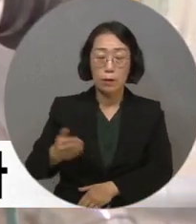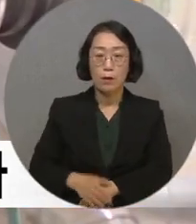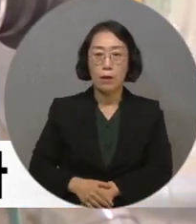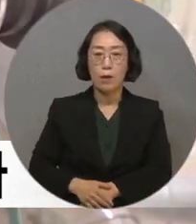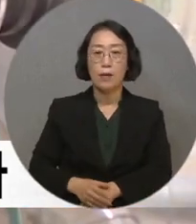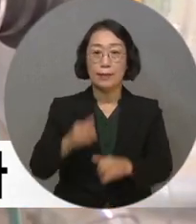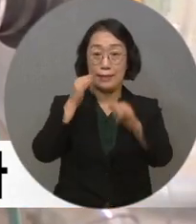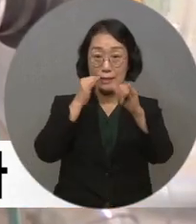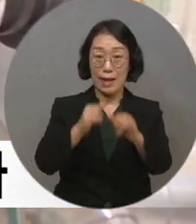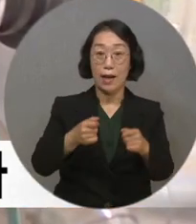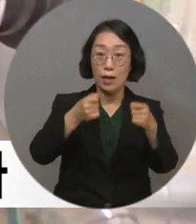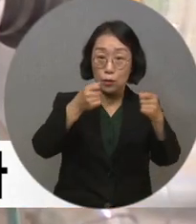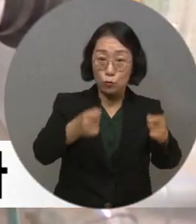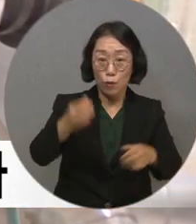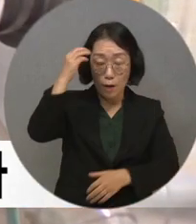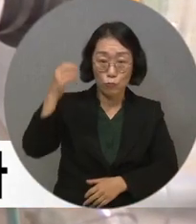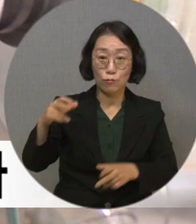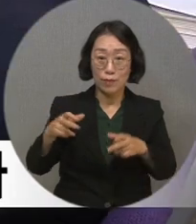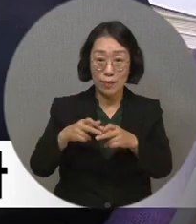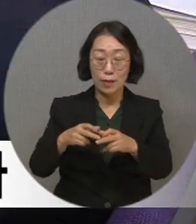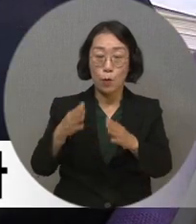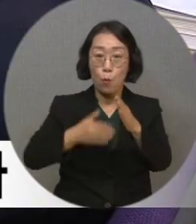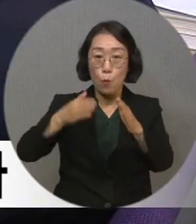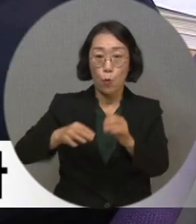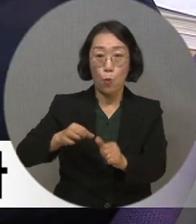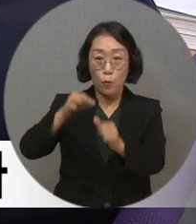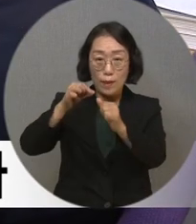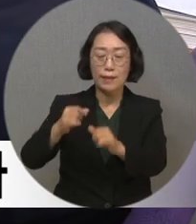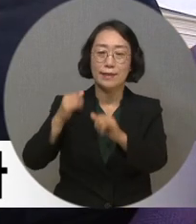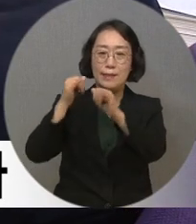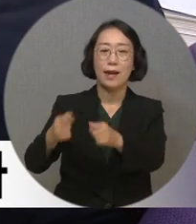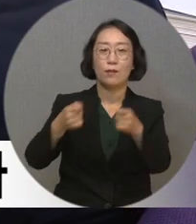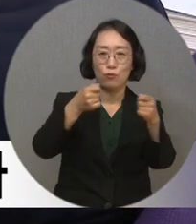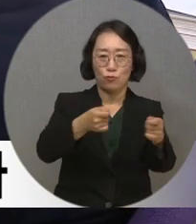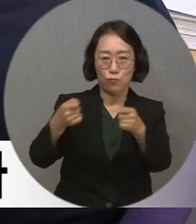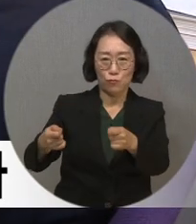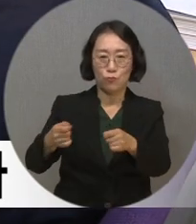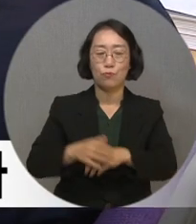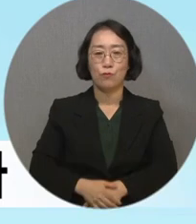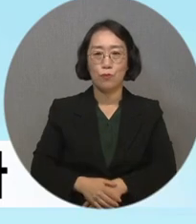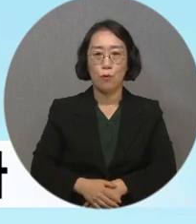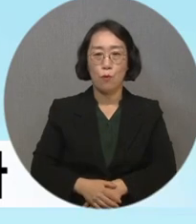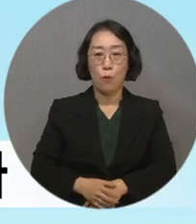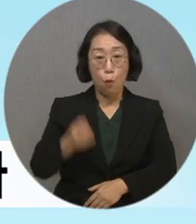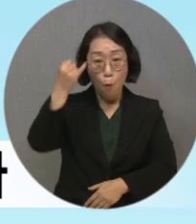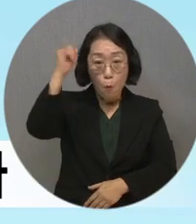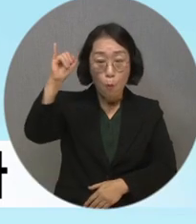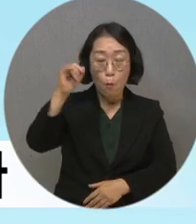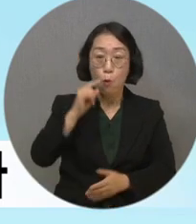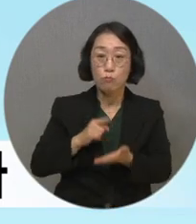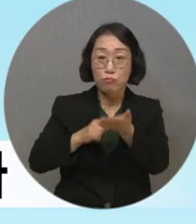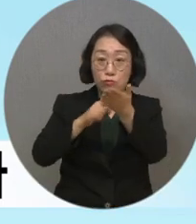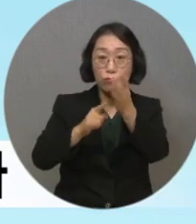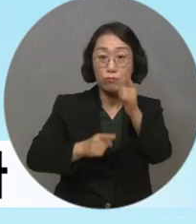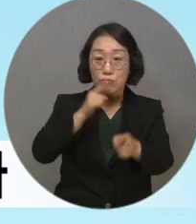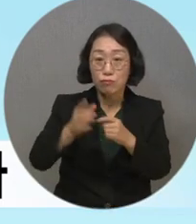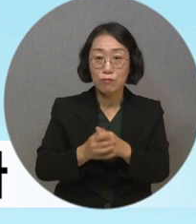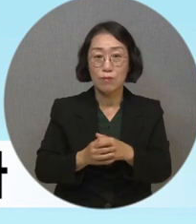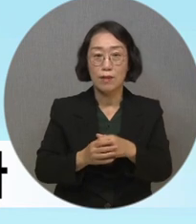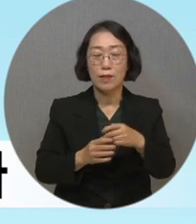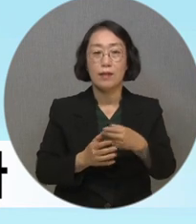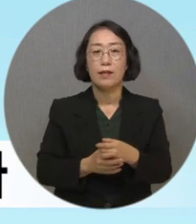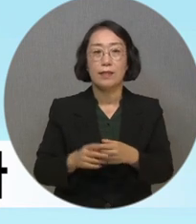장관상과 한국 장애인 고용공단 이사장상이 수여됩니다 공모전은 이달 20일 오후 시까지